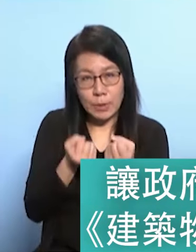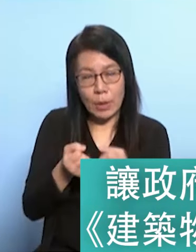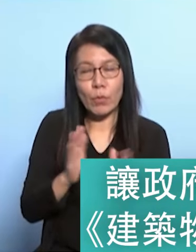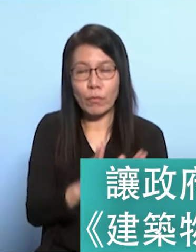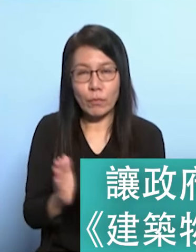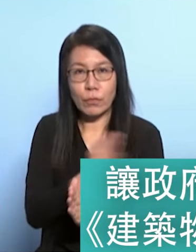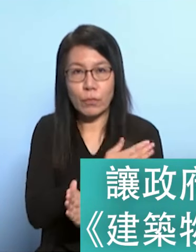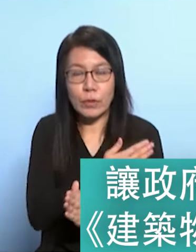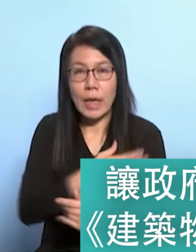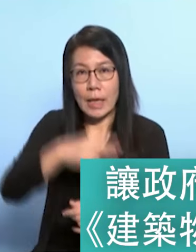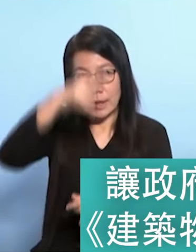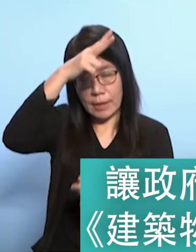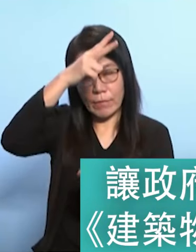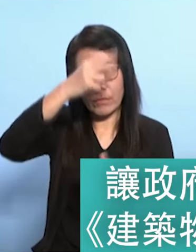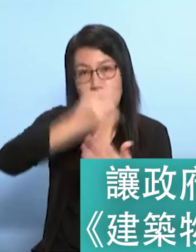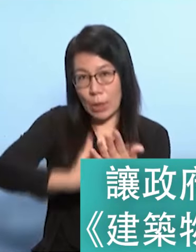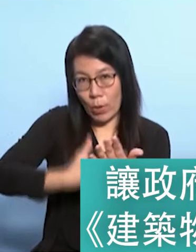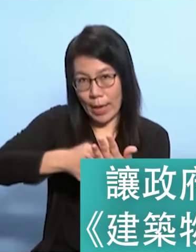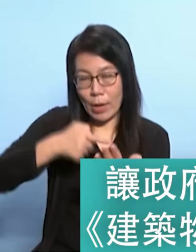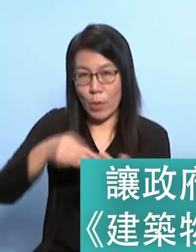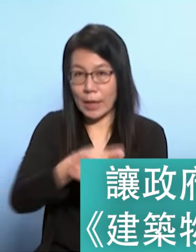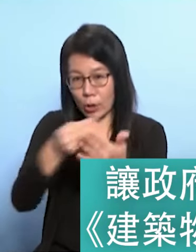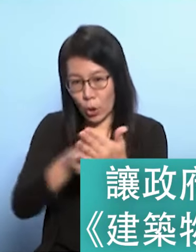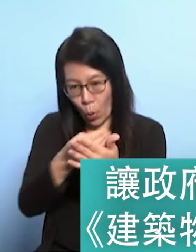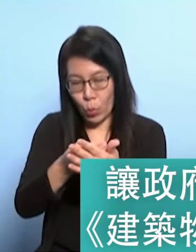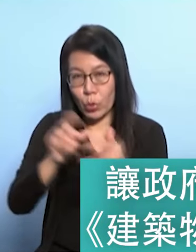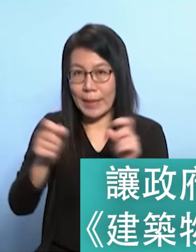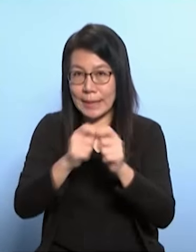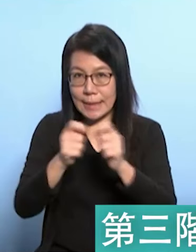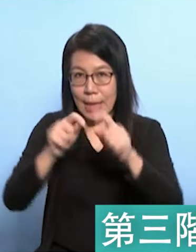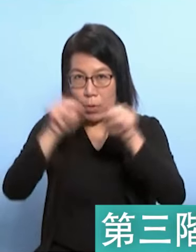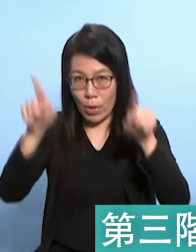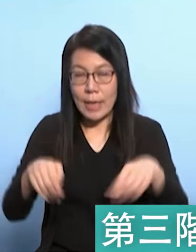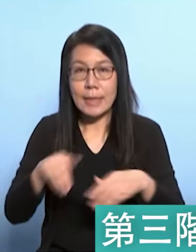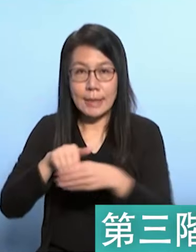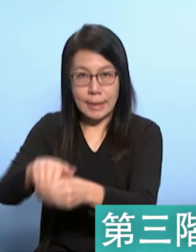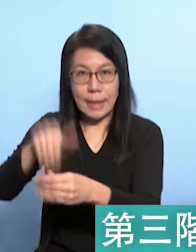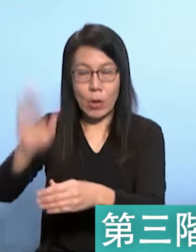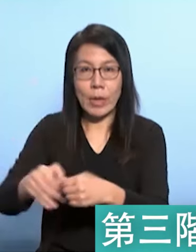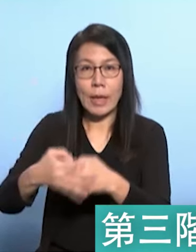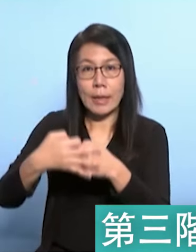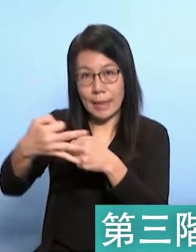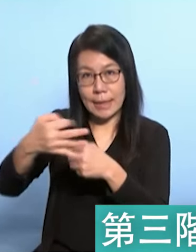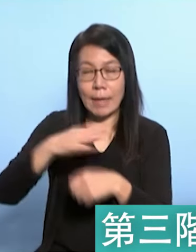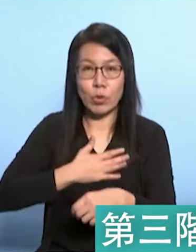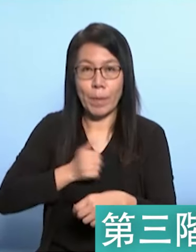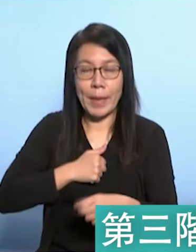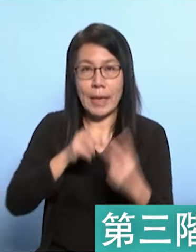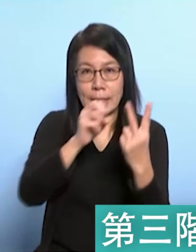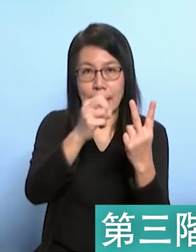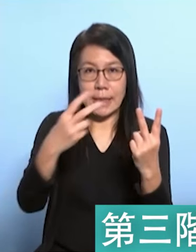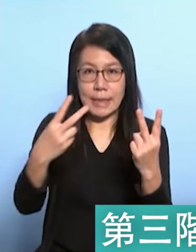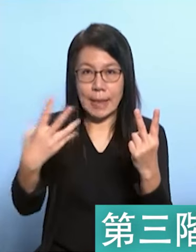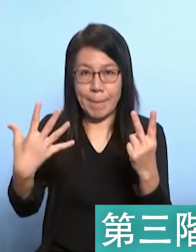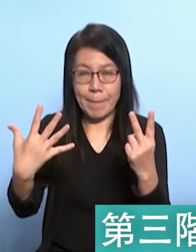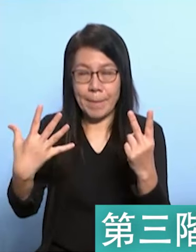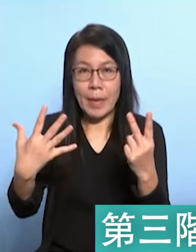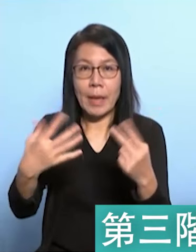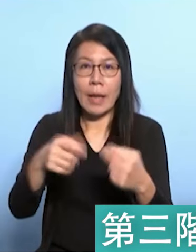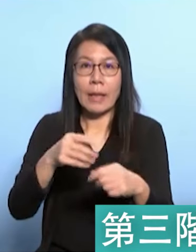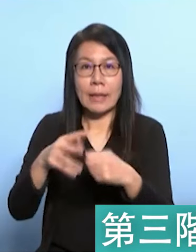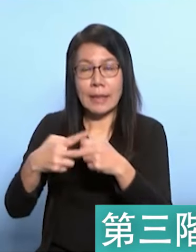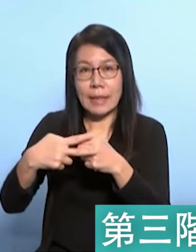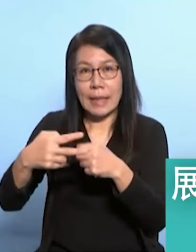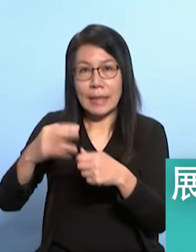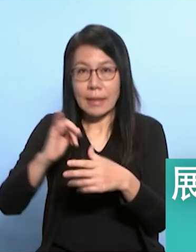築物條例呈交的建築圖則和文件。第三階段就預計在2025年第二季推